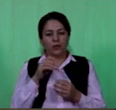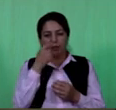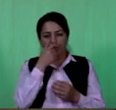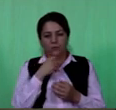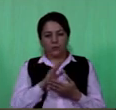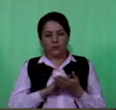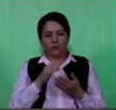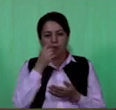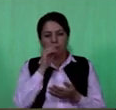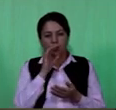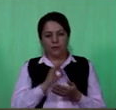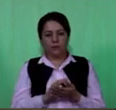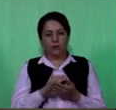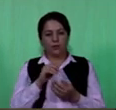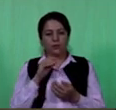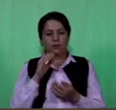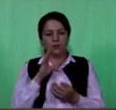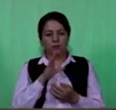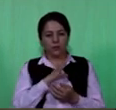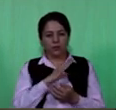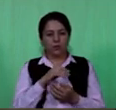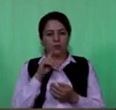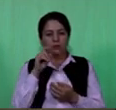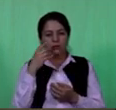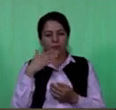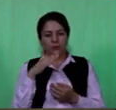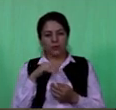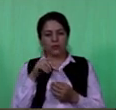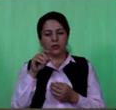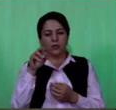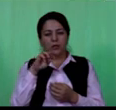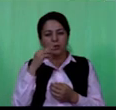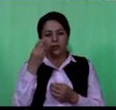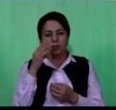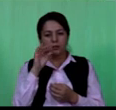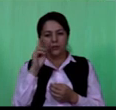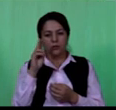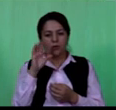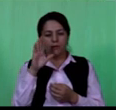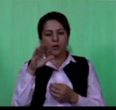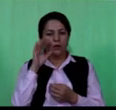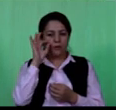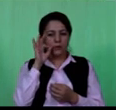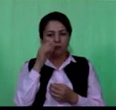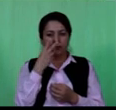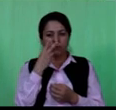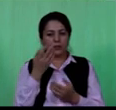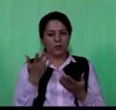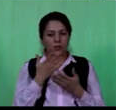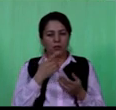записываем ответ стала 150 ящиков абрикосов ребята посмотрите какие красивые